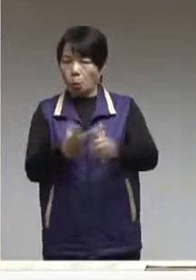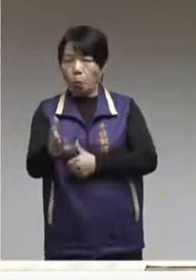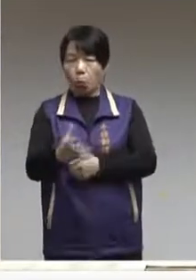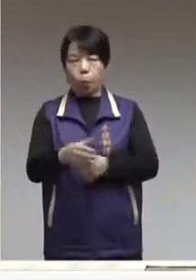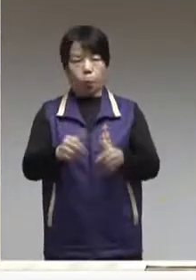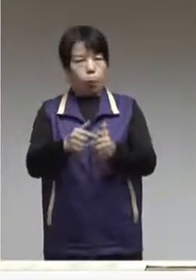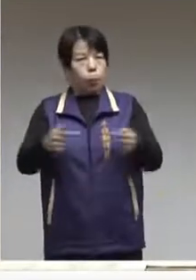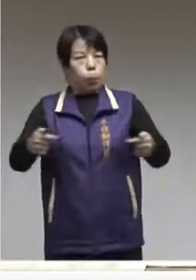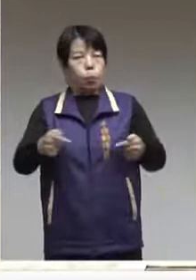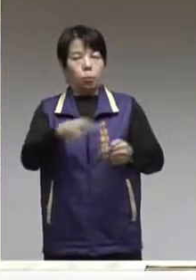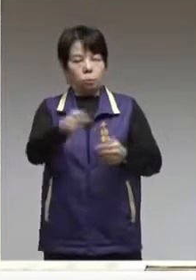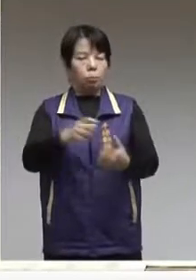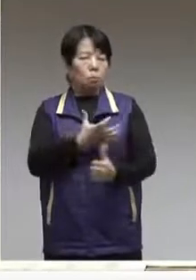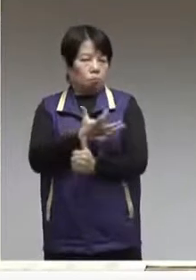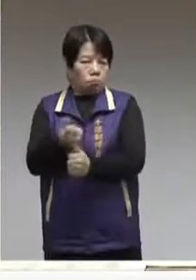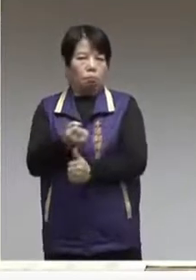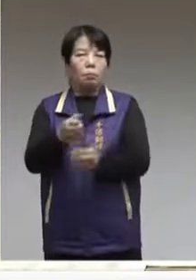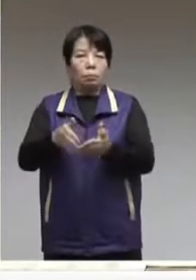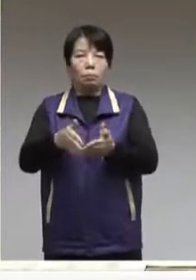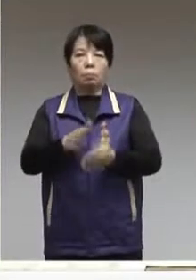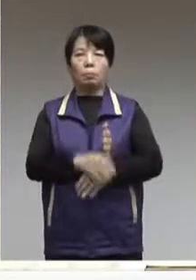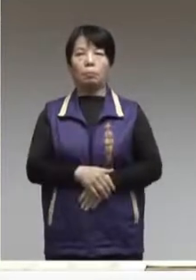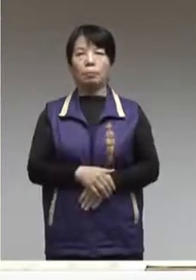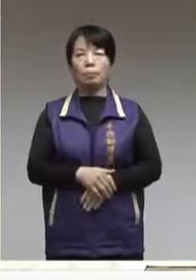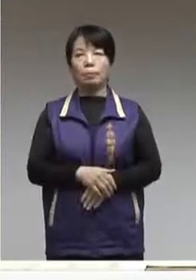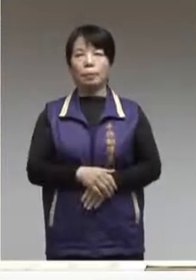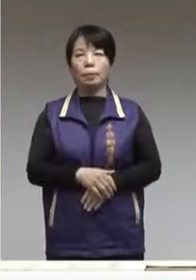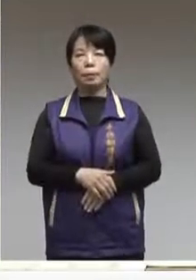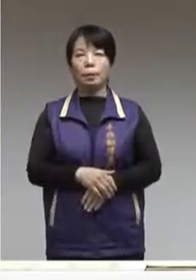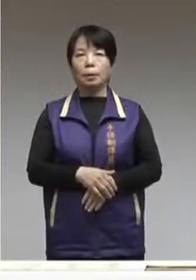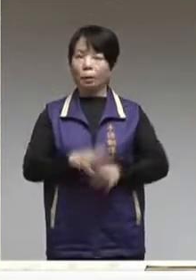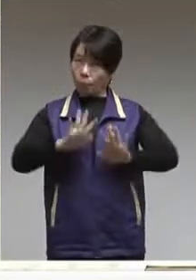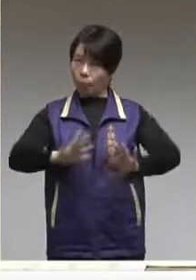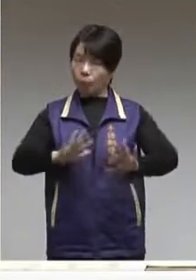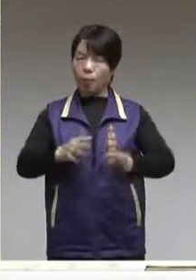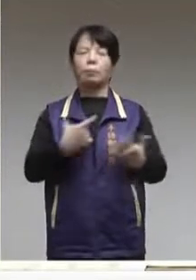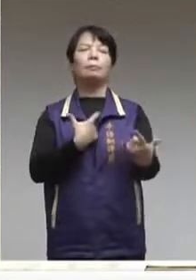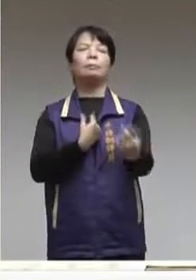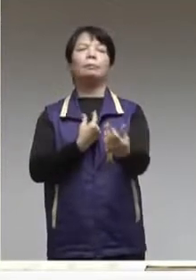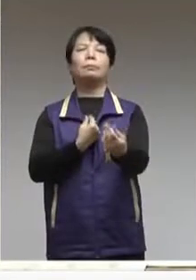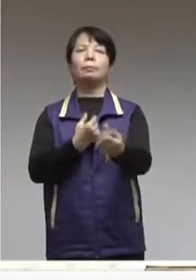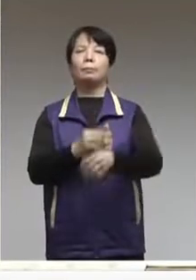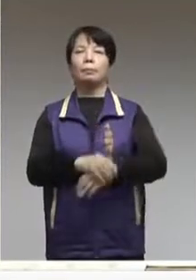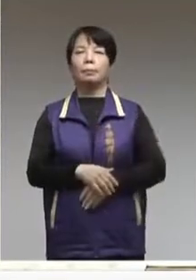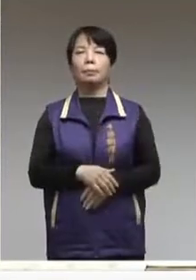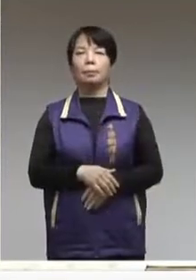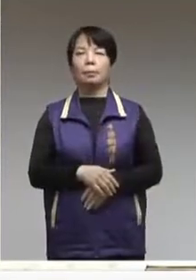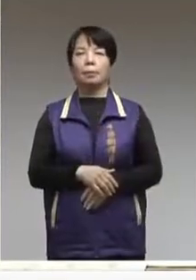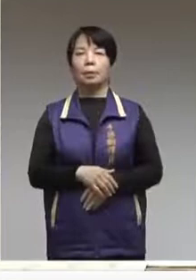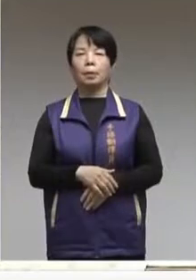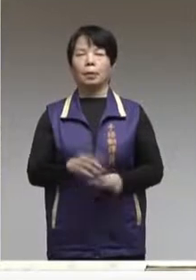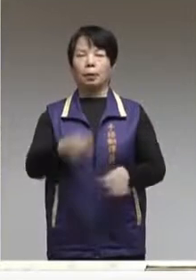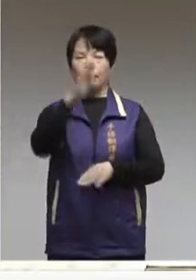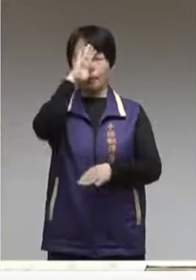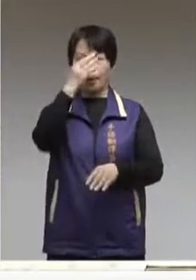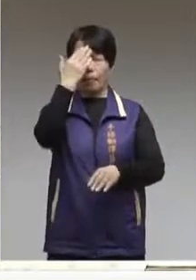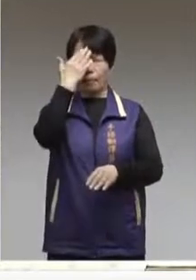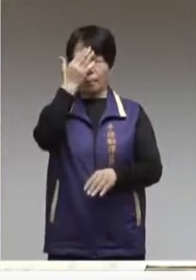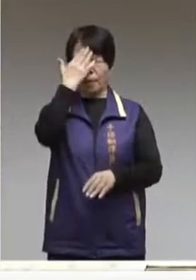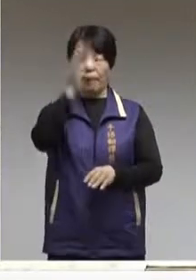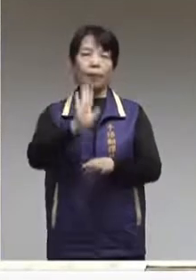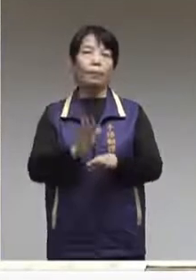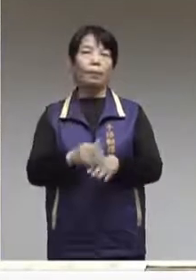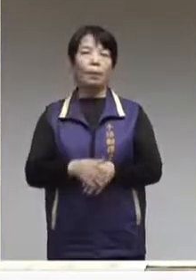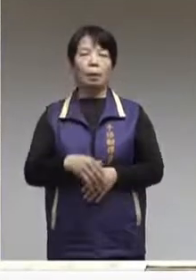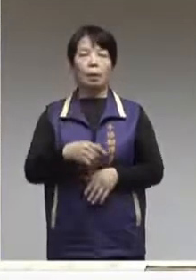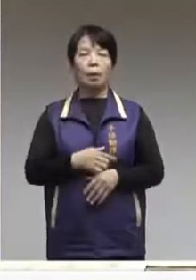重要爱顾好，爱控制好好势，吼，哦。啊，我甲大家烦拢共款，吼，哦，啊，咱唔免烦恼，咱只要